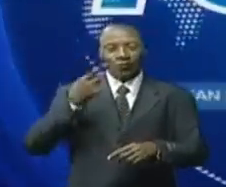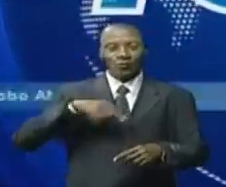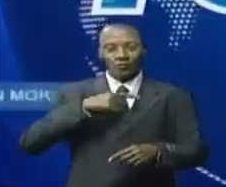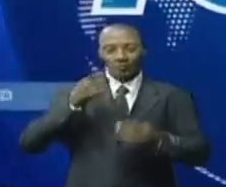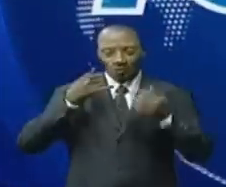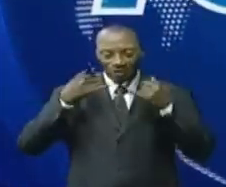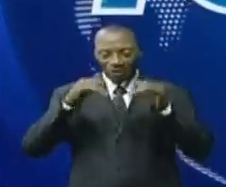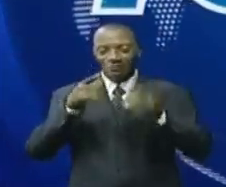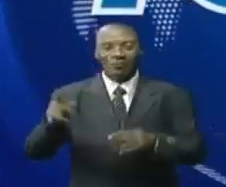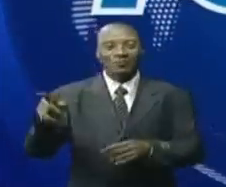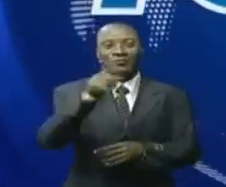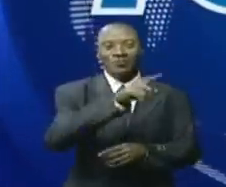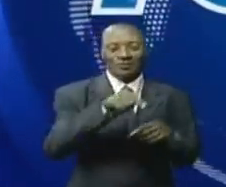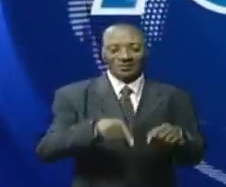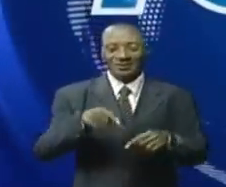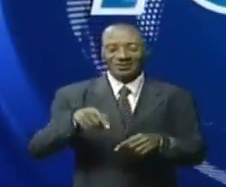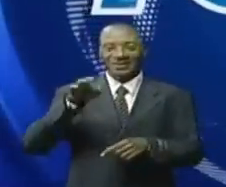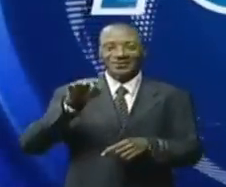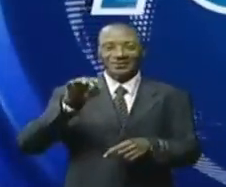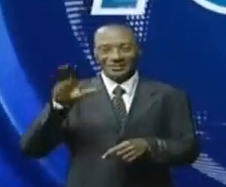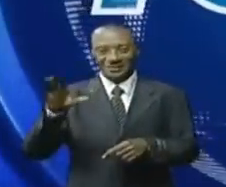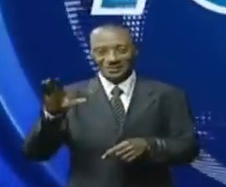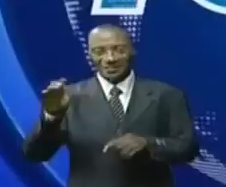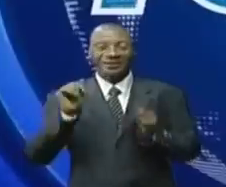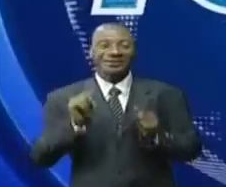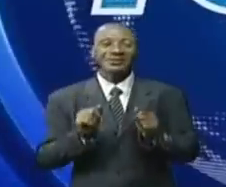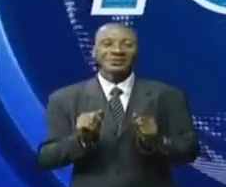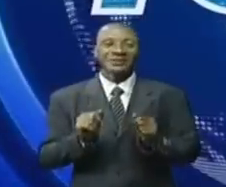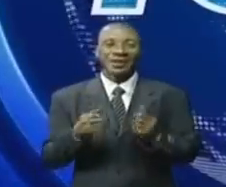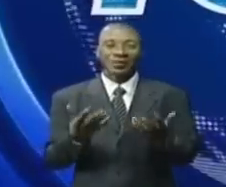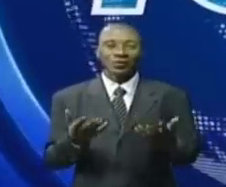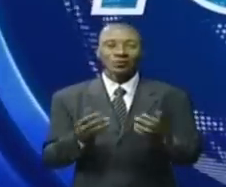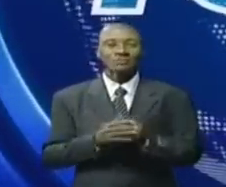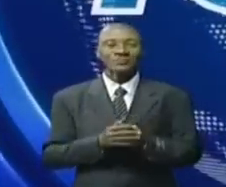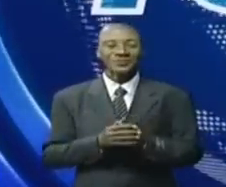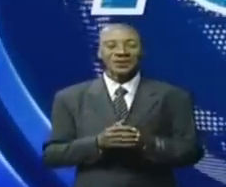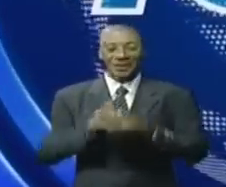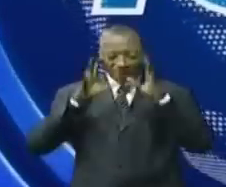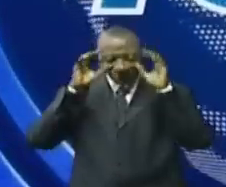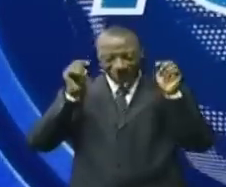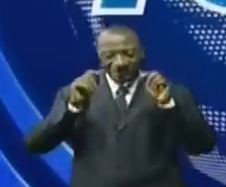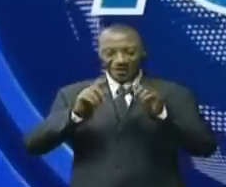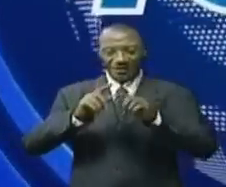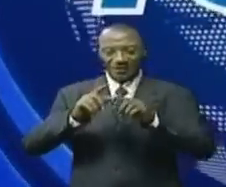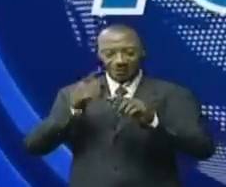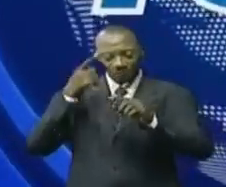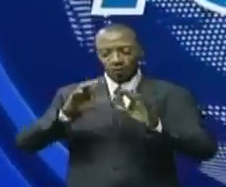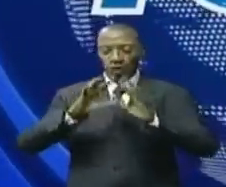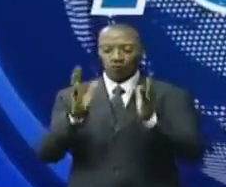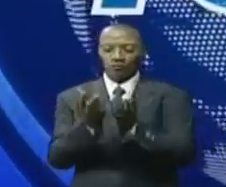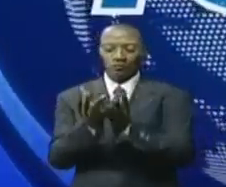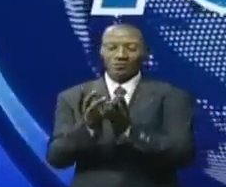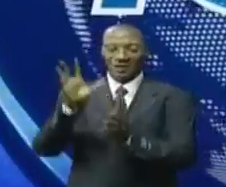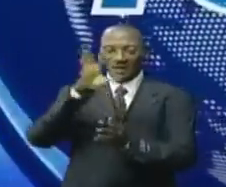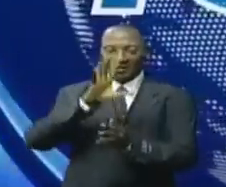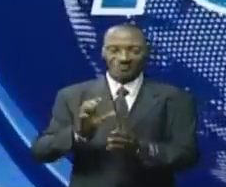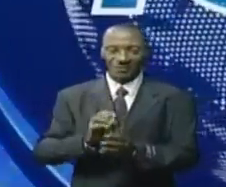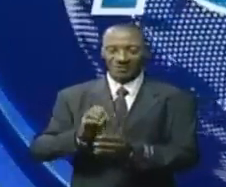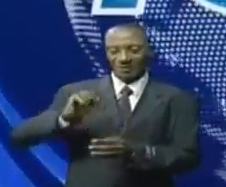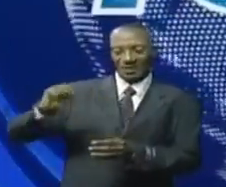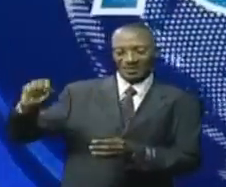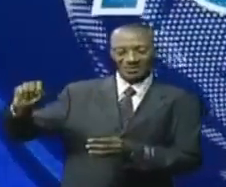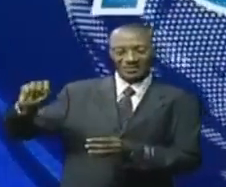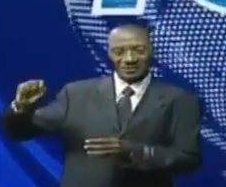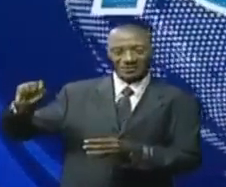travers nos antennes dans les titres 3e édition du conclave des chefs d'État de la communauté d'Afrique de l'Est. Pour cette session, les travaux